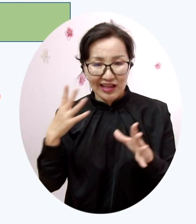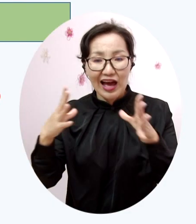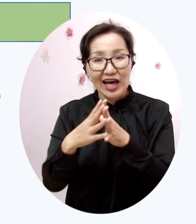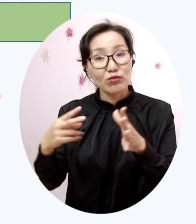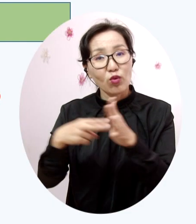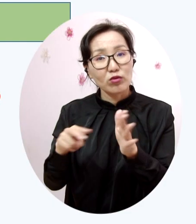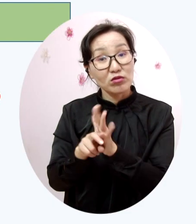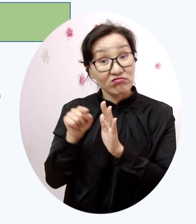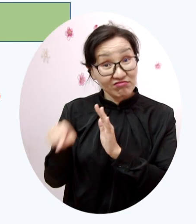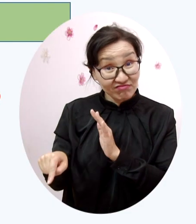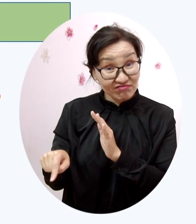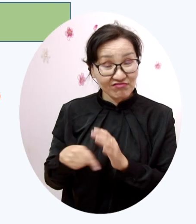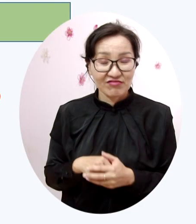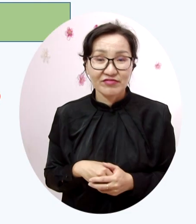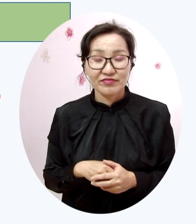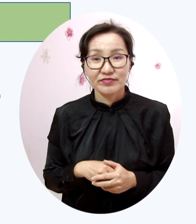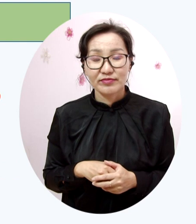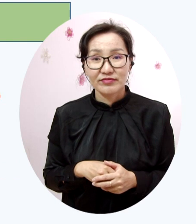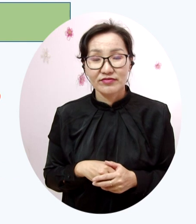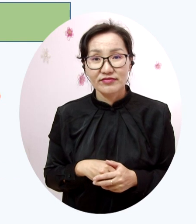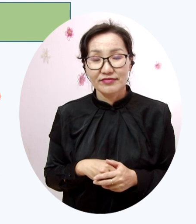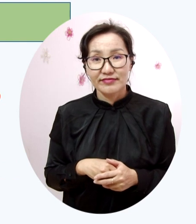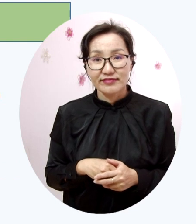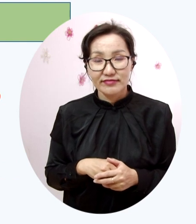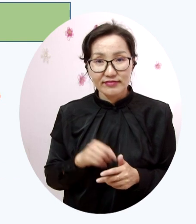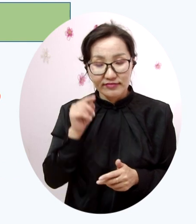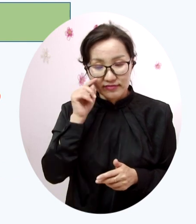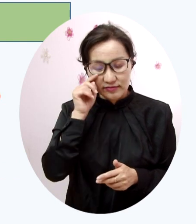вэ? 10-т хуваагдах нэ.